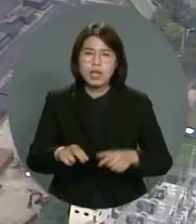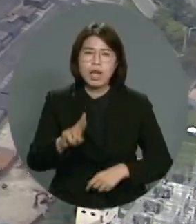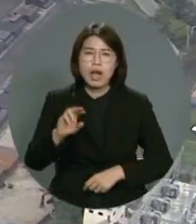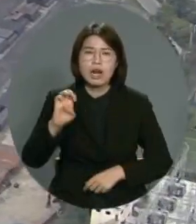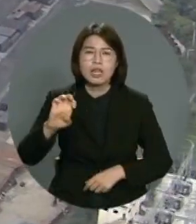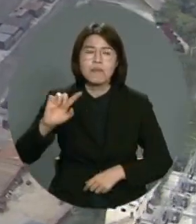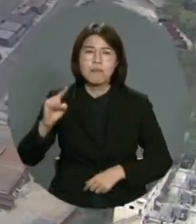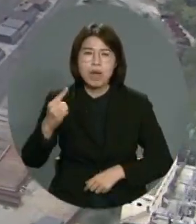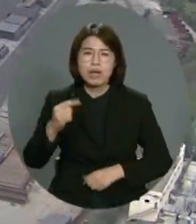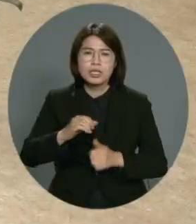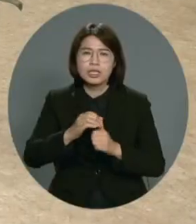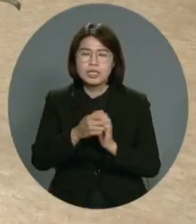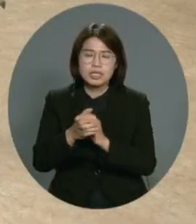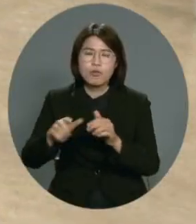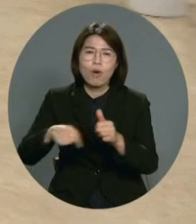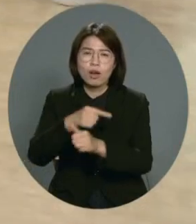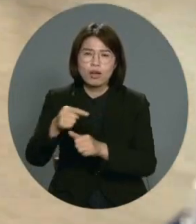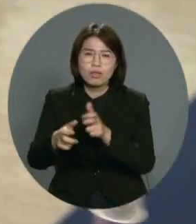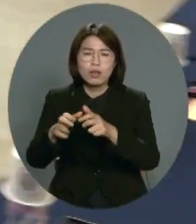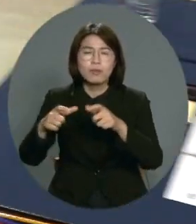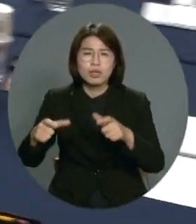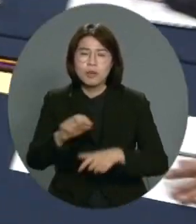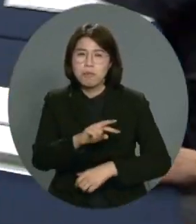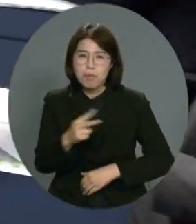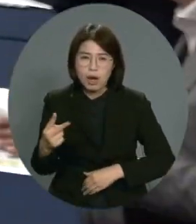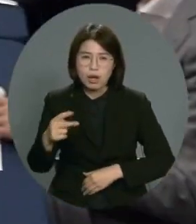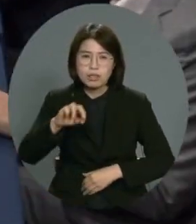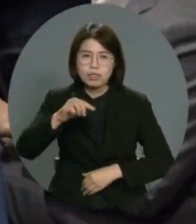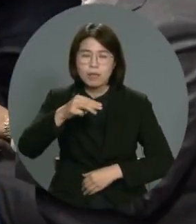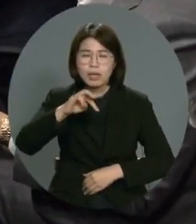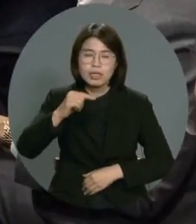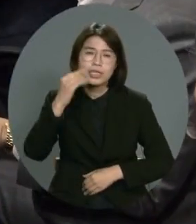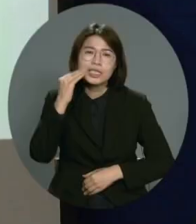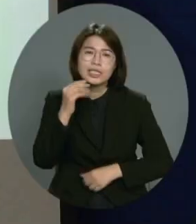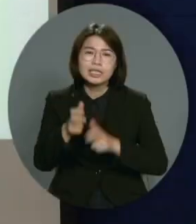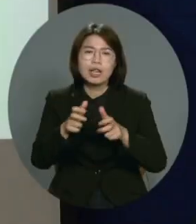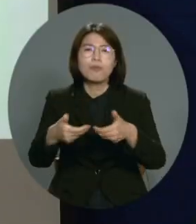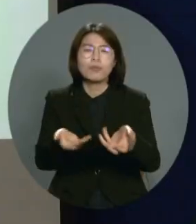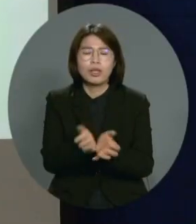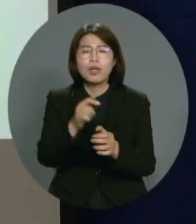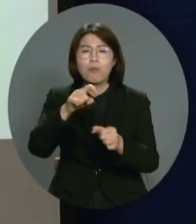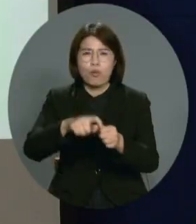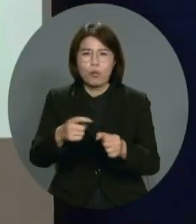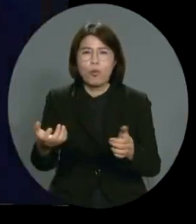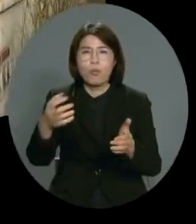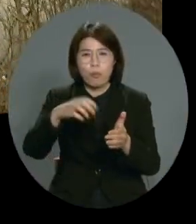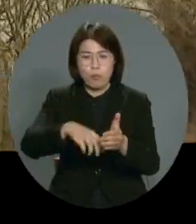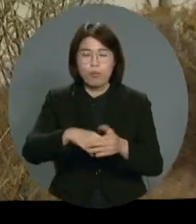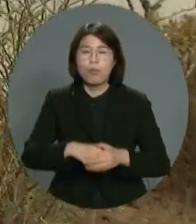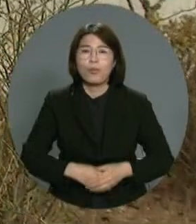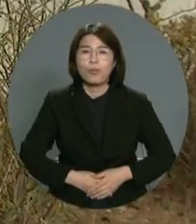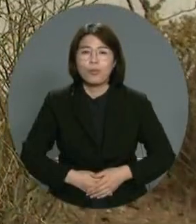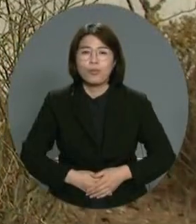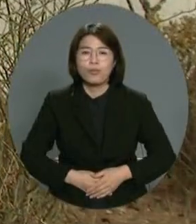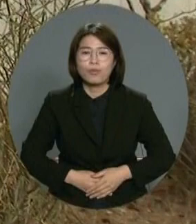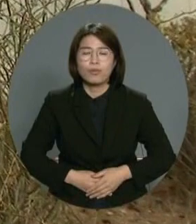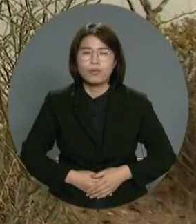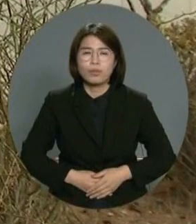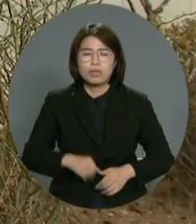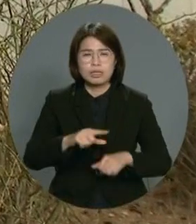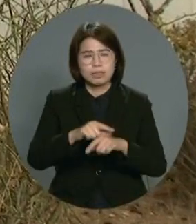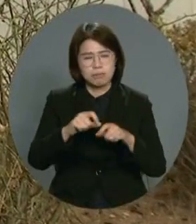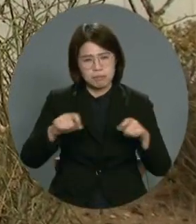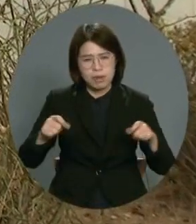친환경 산업 단지로 전환하는 계획도 스마트 그린 산단 사업단의 사업 목표에 포함되어 있습니다. 시간이